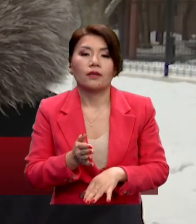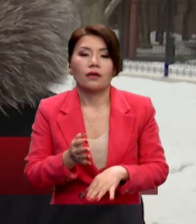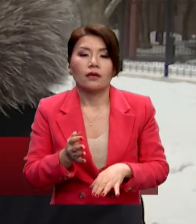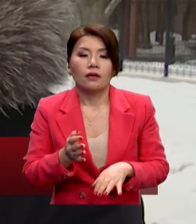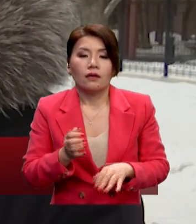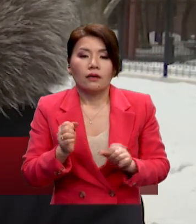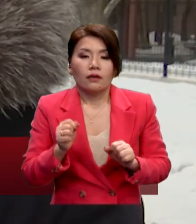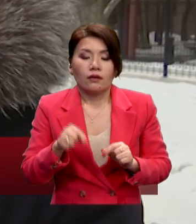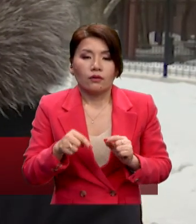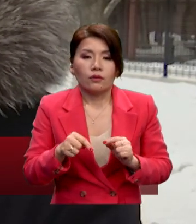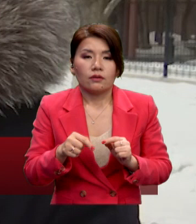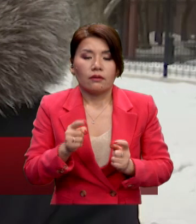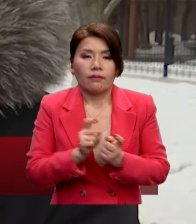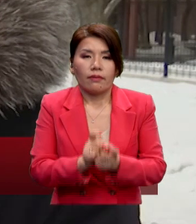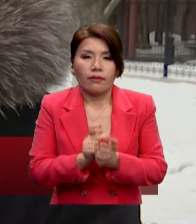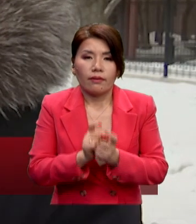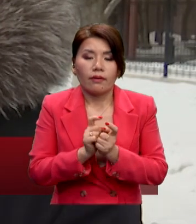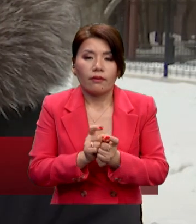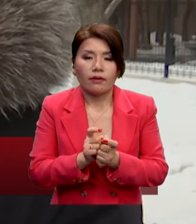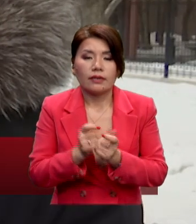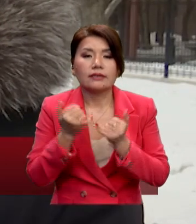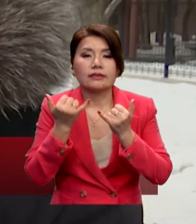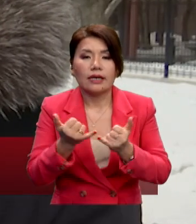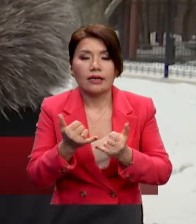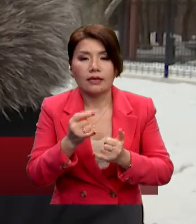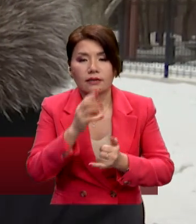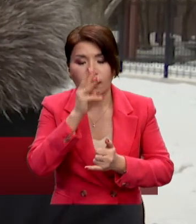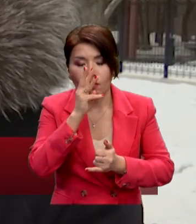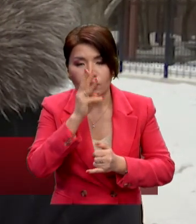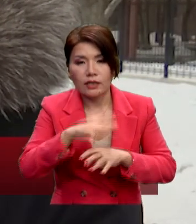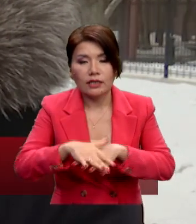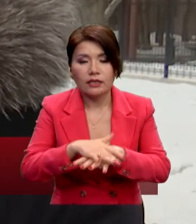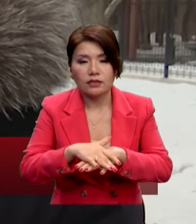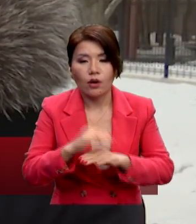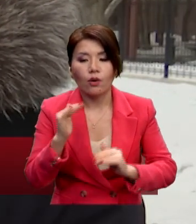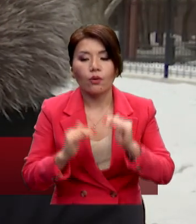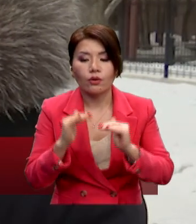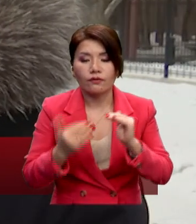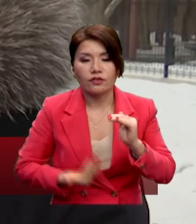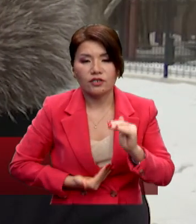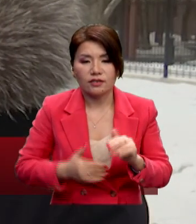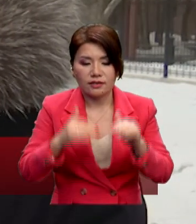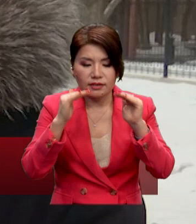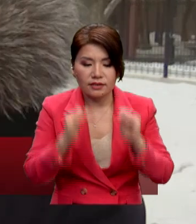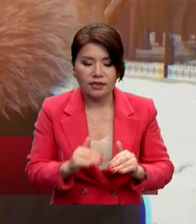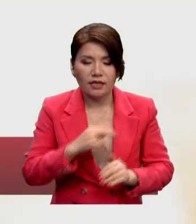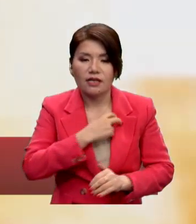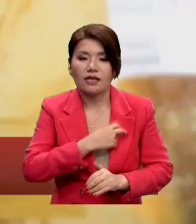Стоило бы год вот борьбу за доходы населения. Потому что уровень жизни очень сильно снижается, это несет